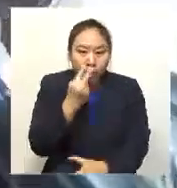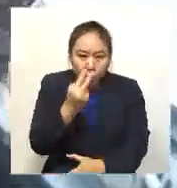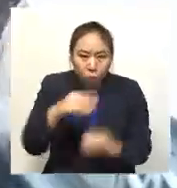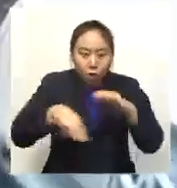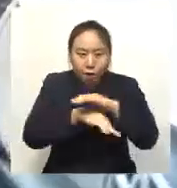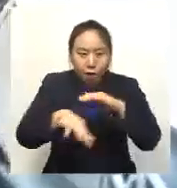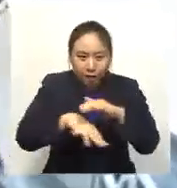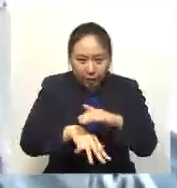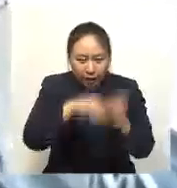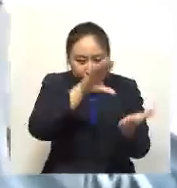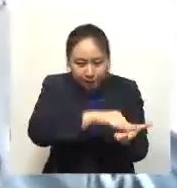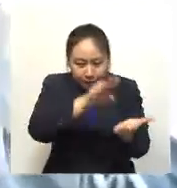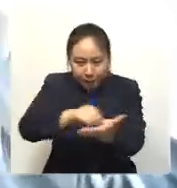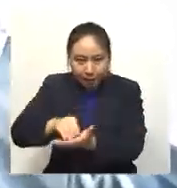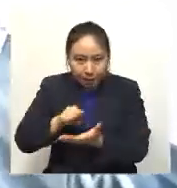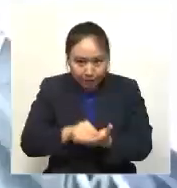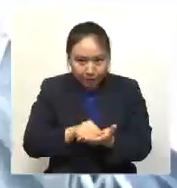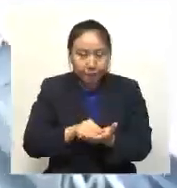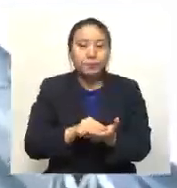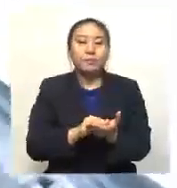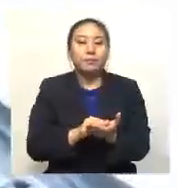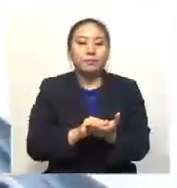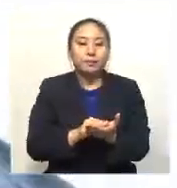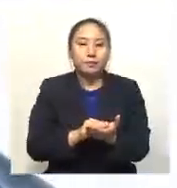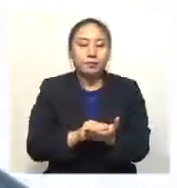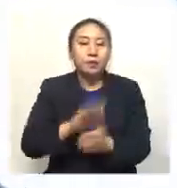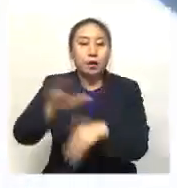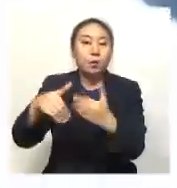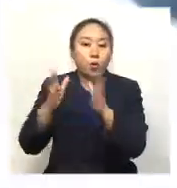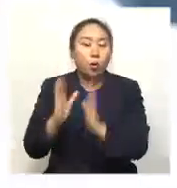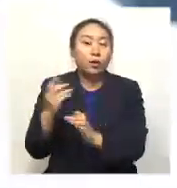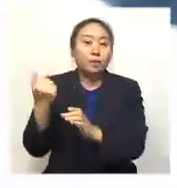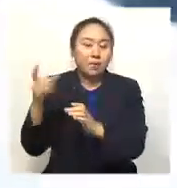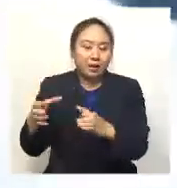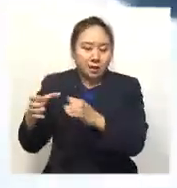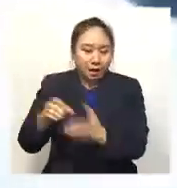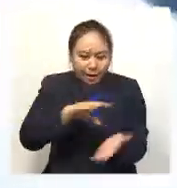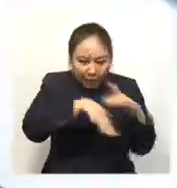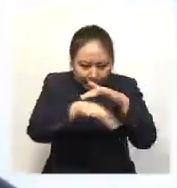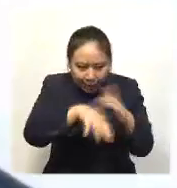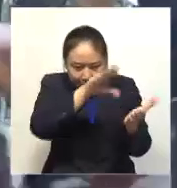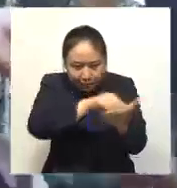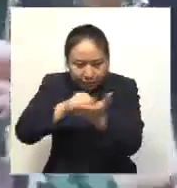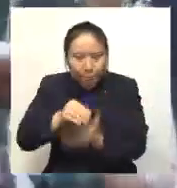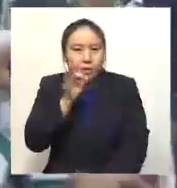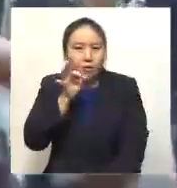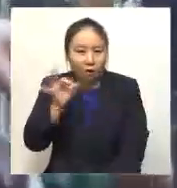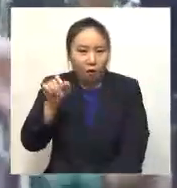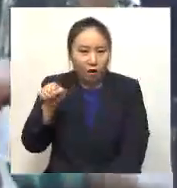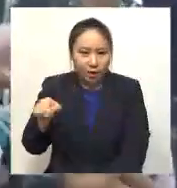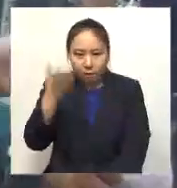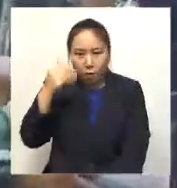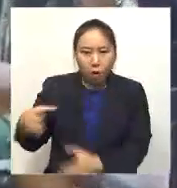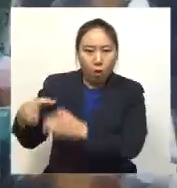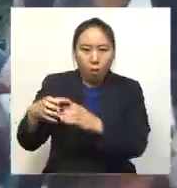ไปเก็บหลักฐานการดำเนินคดีกับผู้กล่าวหาถูกกล่าวหาทั้ง11คนที่เข้าไปในเขตอุทยานแห่งชาติ